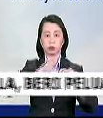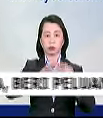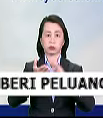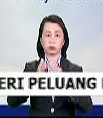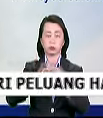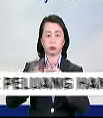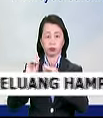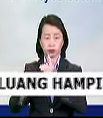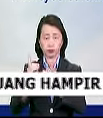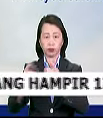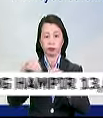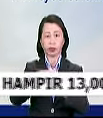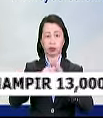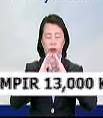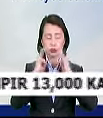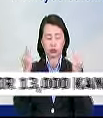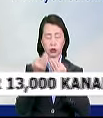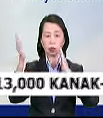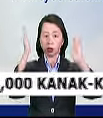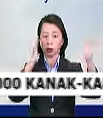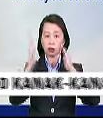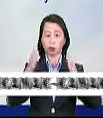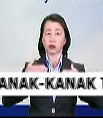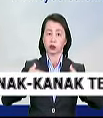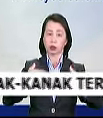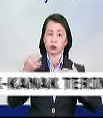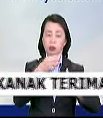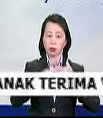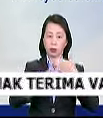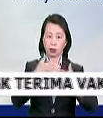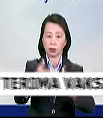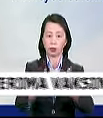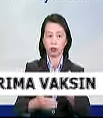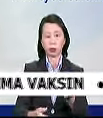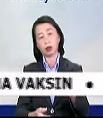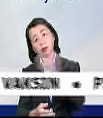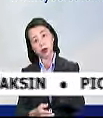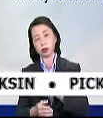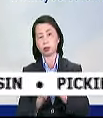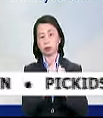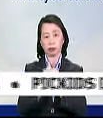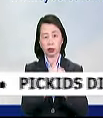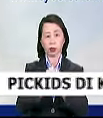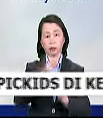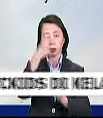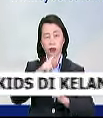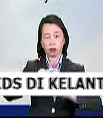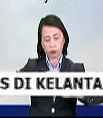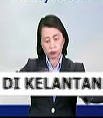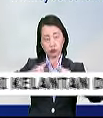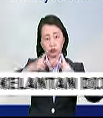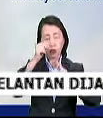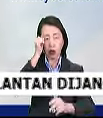bagi membentuk komuniti digital dalam keluarga Malaysia yang sejahtera dan progresif. Marilah kita